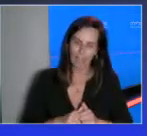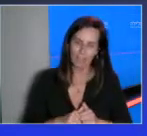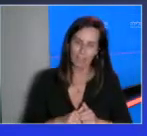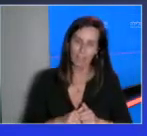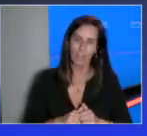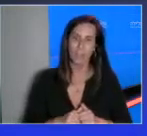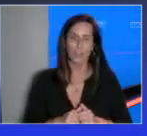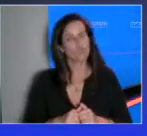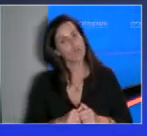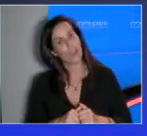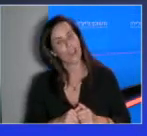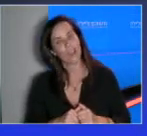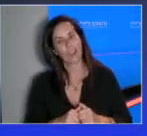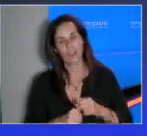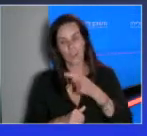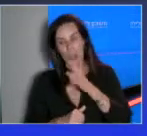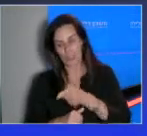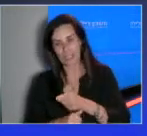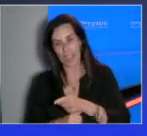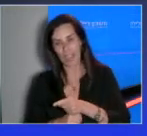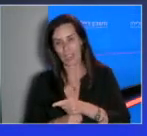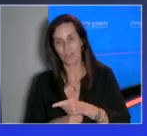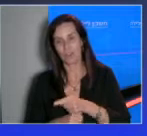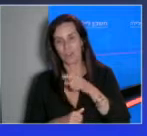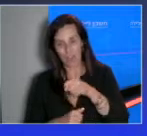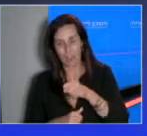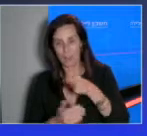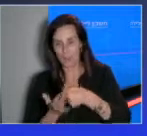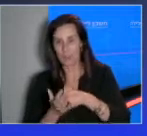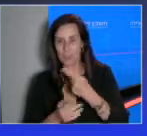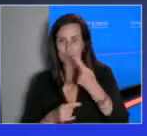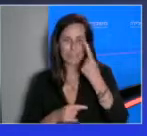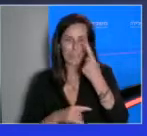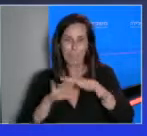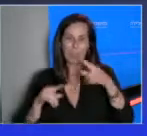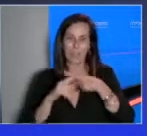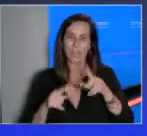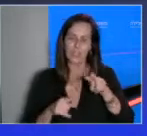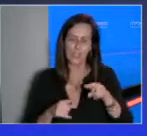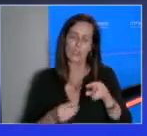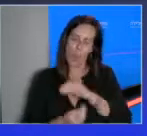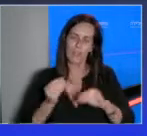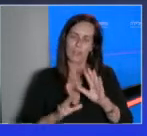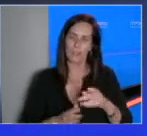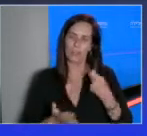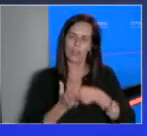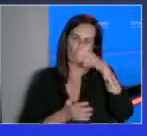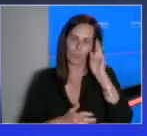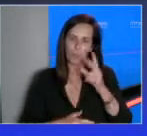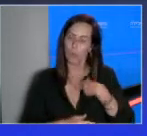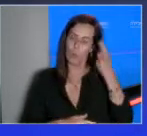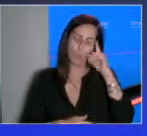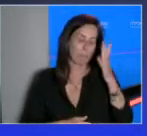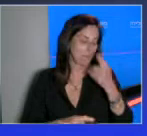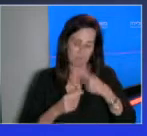5 מיליארד שקלים, זאת אומרת, כשהם צריכים להשלים את התשלום, כשאתם משלמים זה רק 1.5 מיליארד, יש פה איזה קומבינה, תשלומי הורים, אנחנו לא